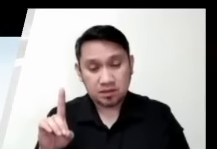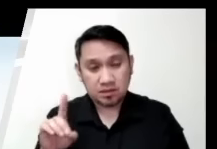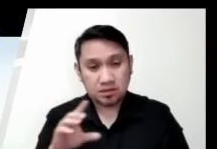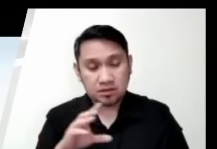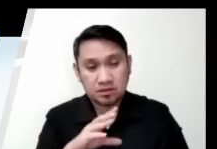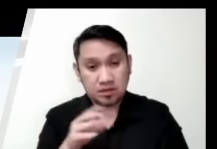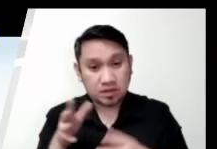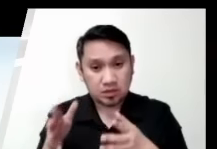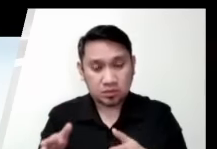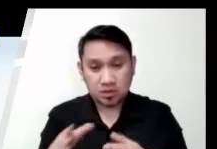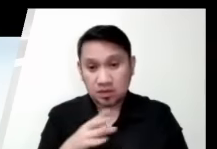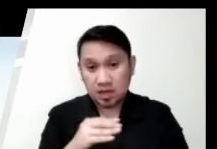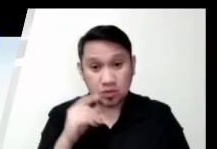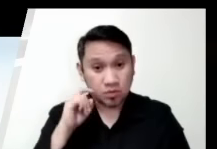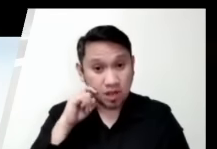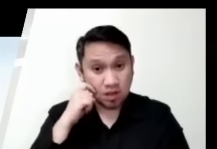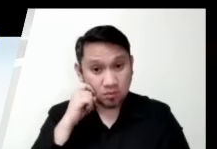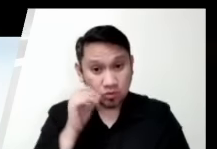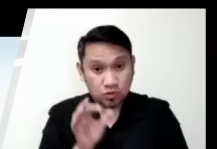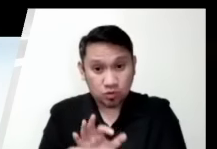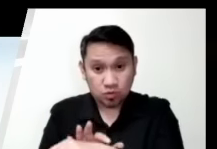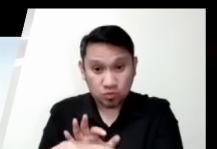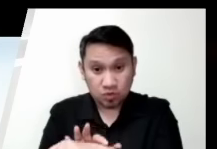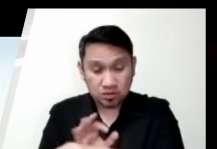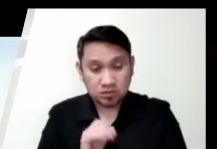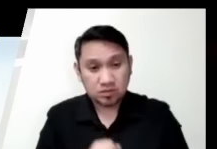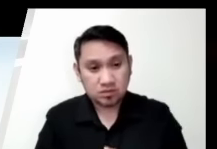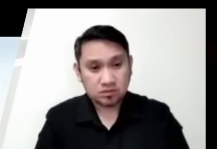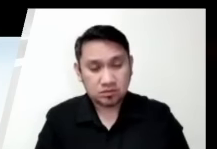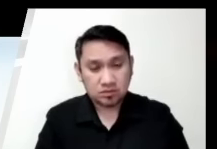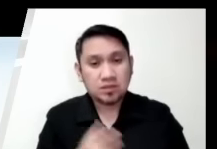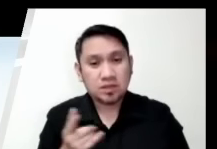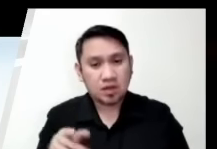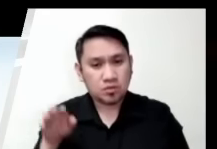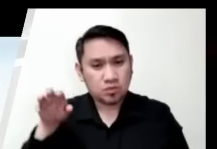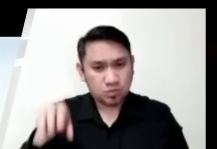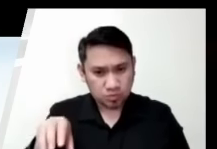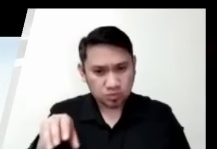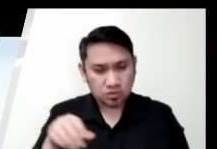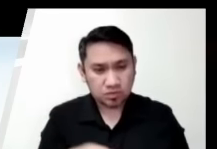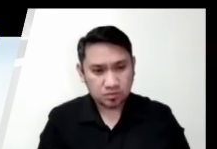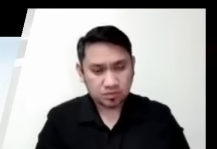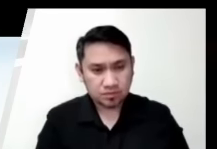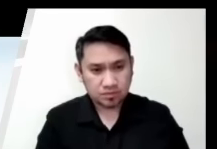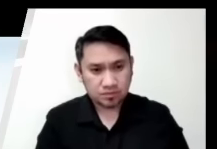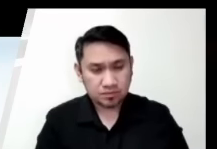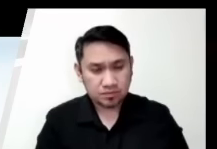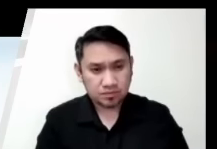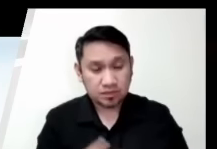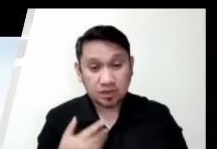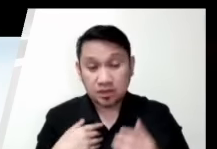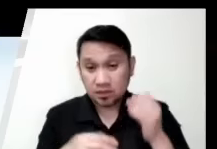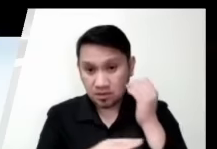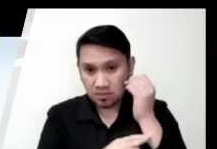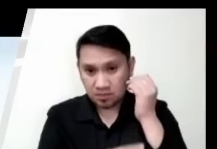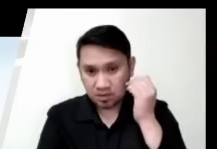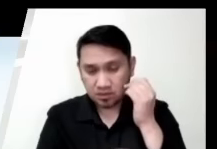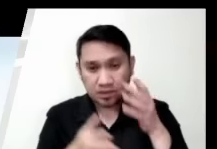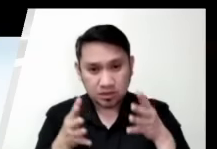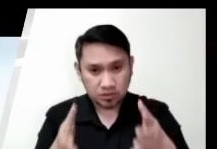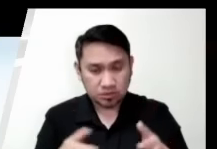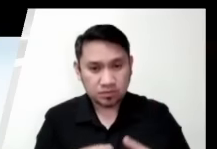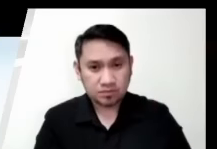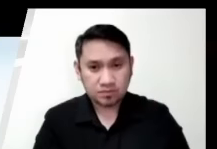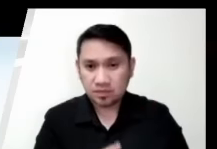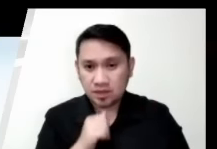Apple Watch nadun lang yun nakapatong lang yun dun sa bag na kinuko niya oo hindi rin niya